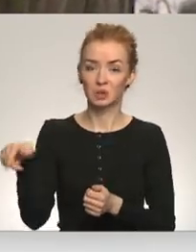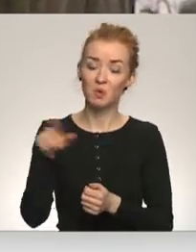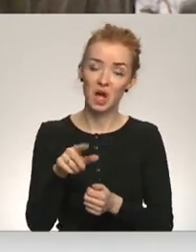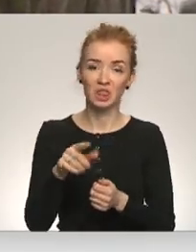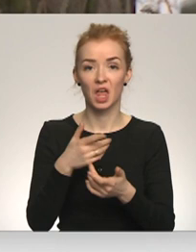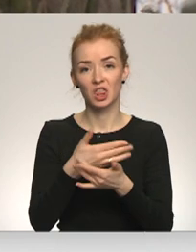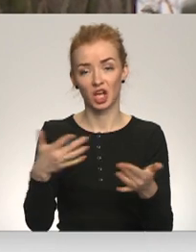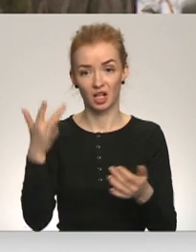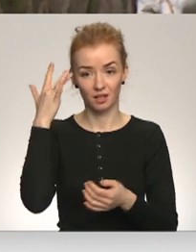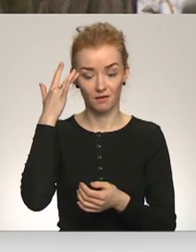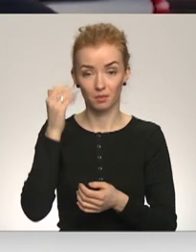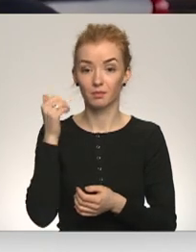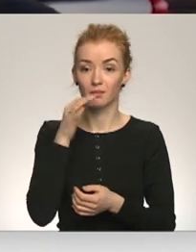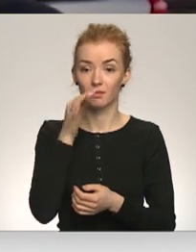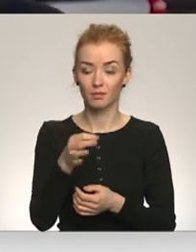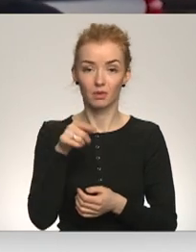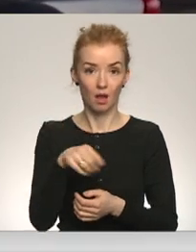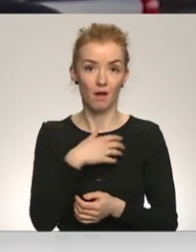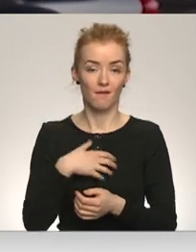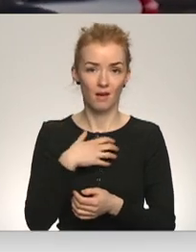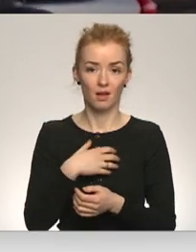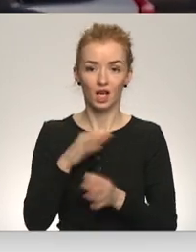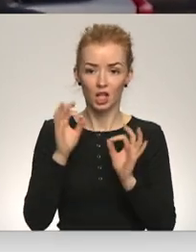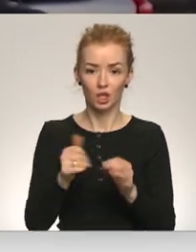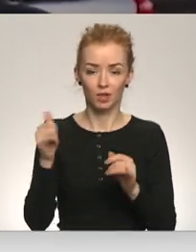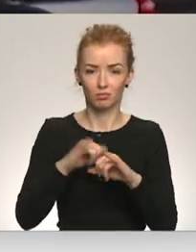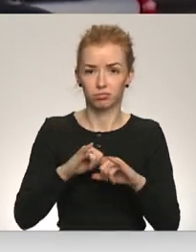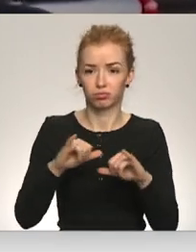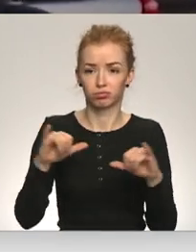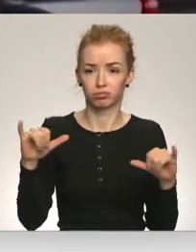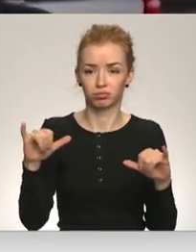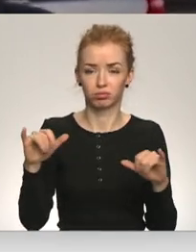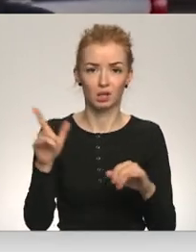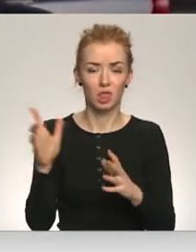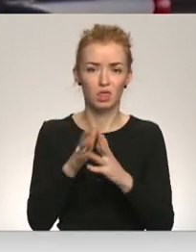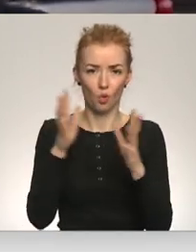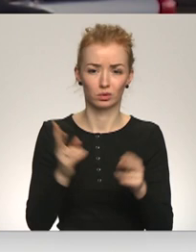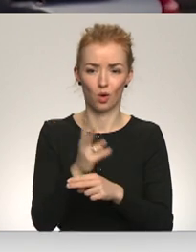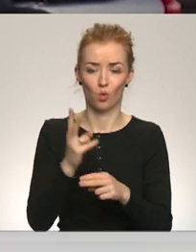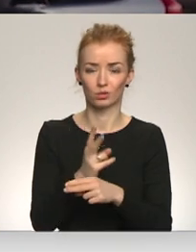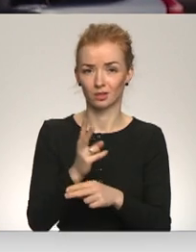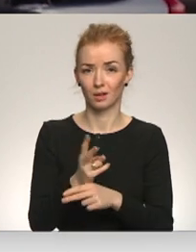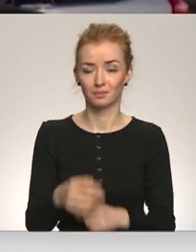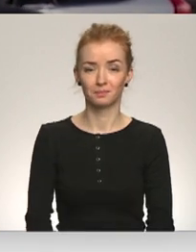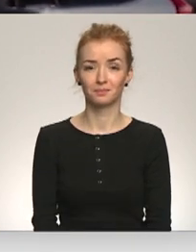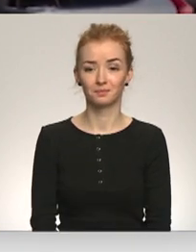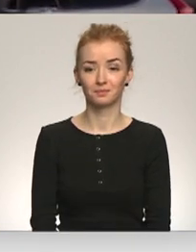dažādi viedokļi. Tā vajag, jo viņi tiešām bija savairojušies, viņi blēņas darīja daudz.